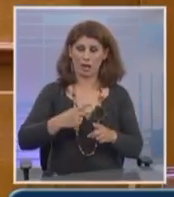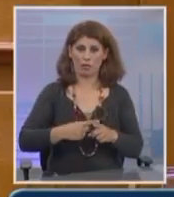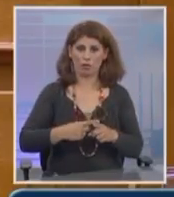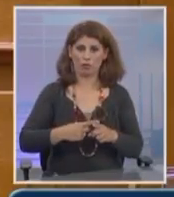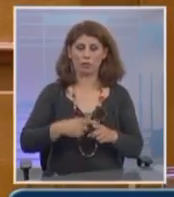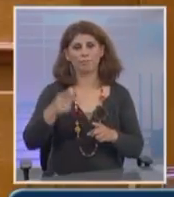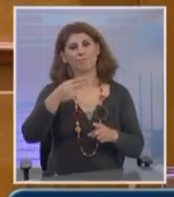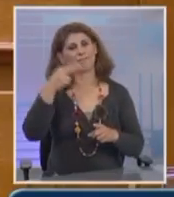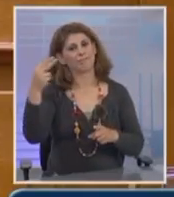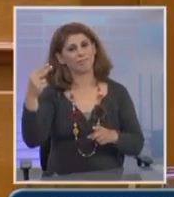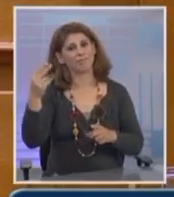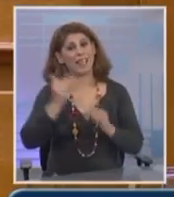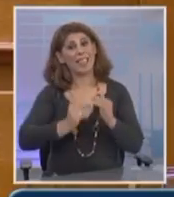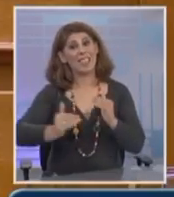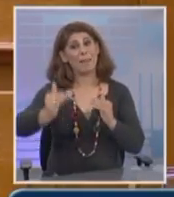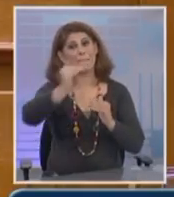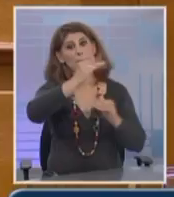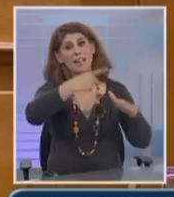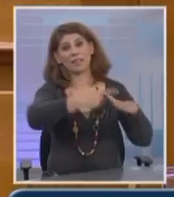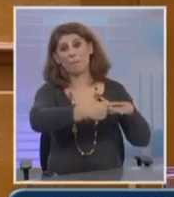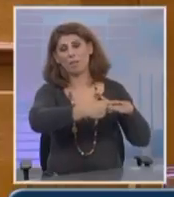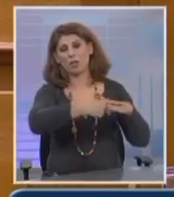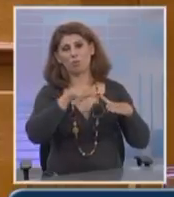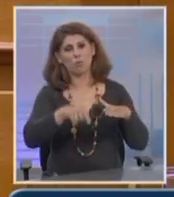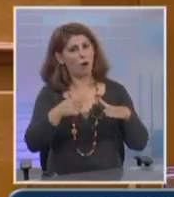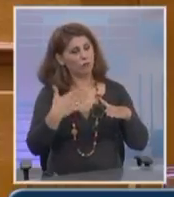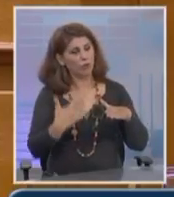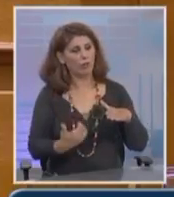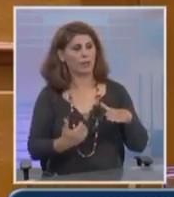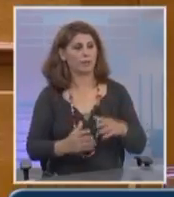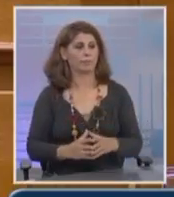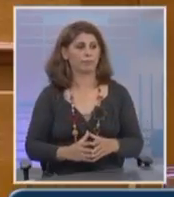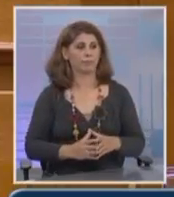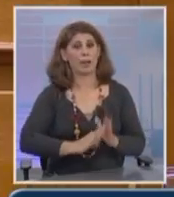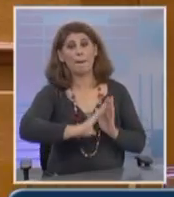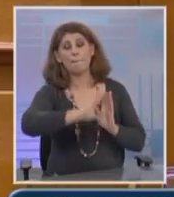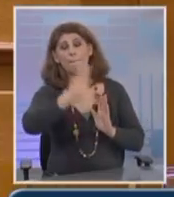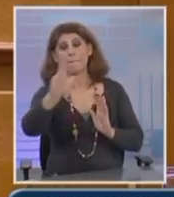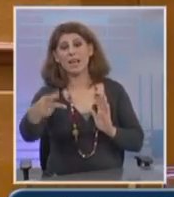το περίφημο υπερταμείο, το οποίο θα εκτείνεται μέχρι το